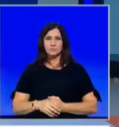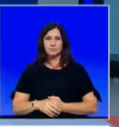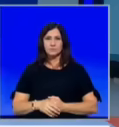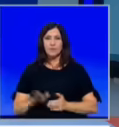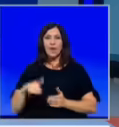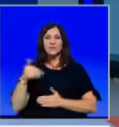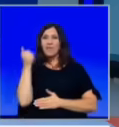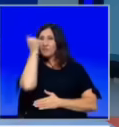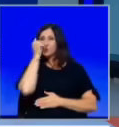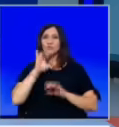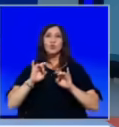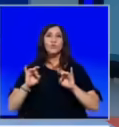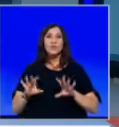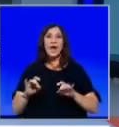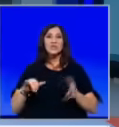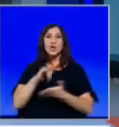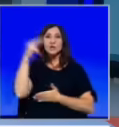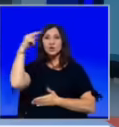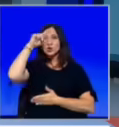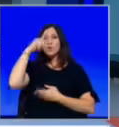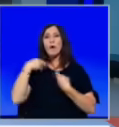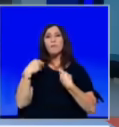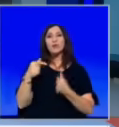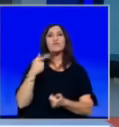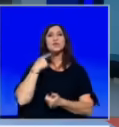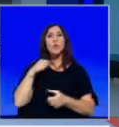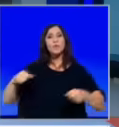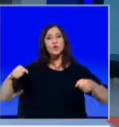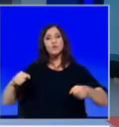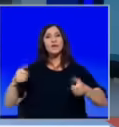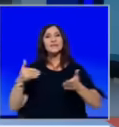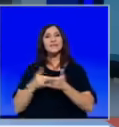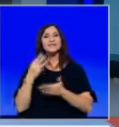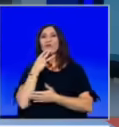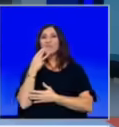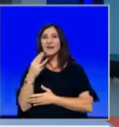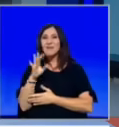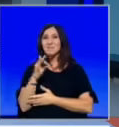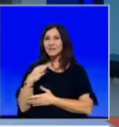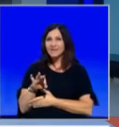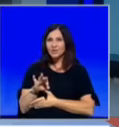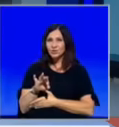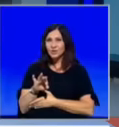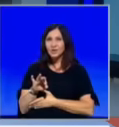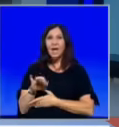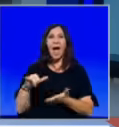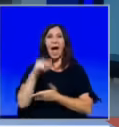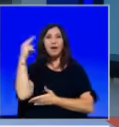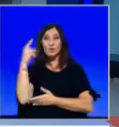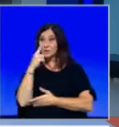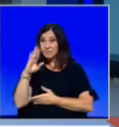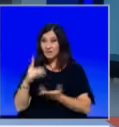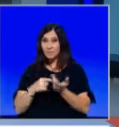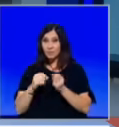А след фалшивата новина, че летище София продава загубени куфари срещу 3 лева и 50 стотинки, аерогарата за първи